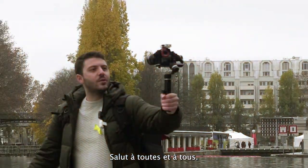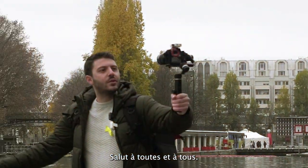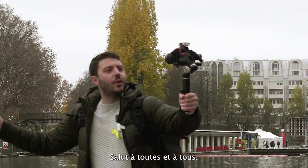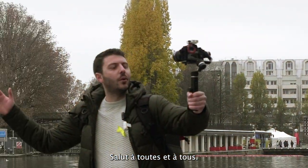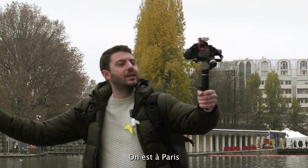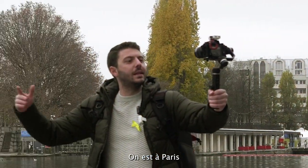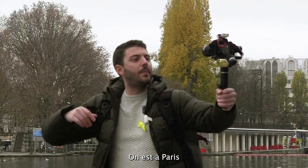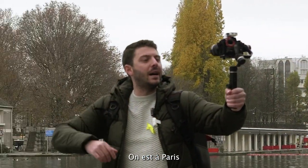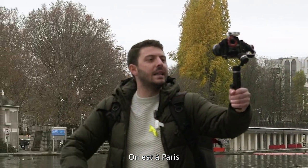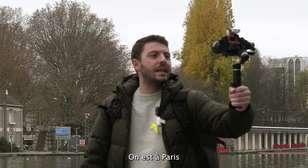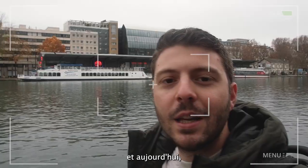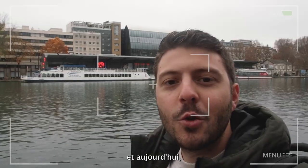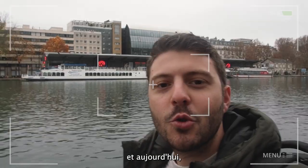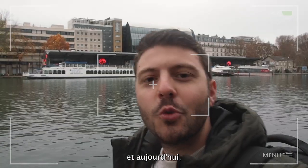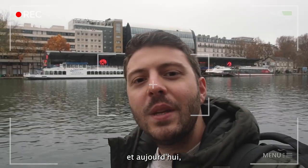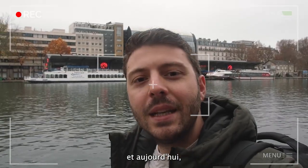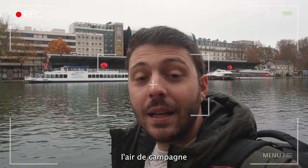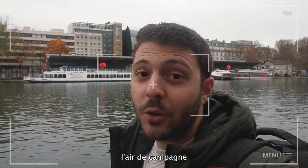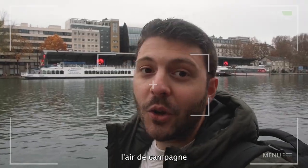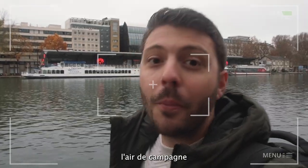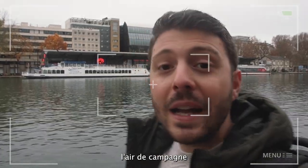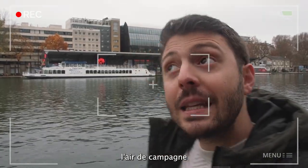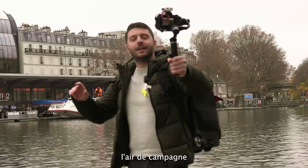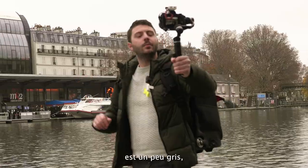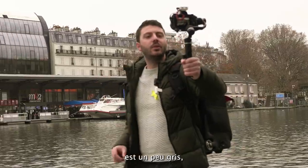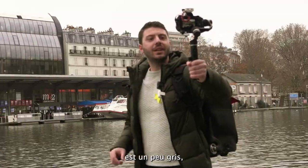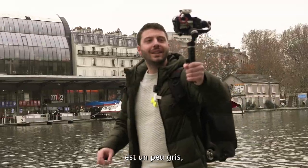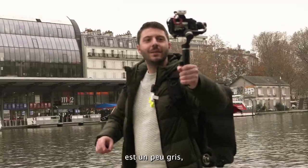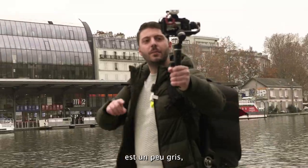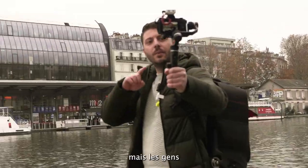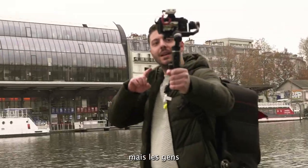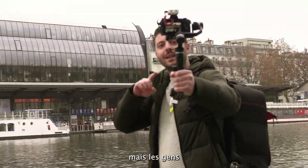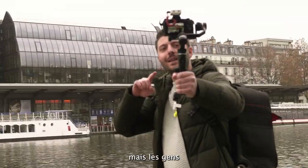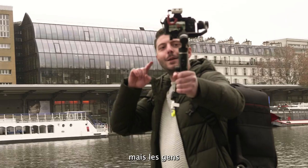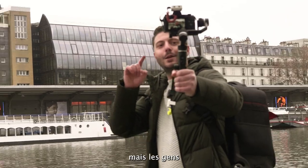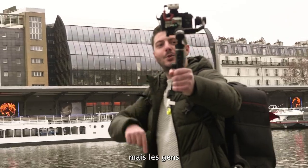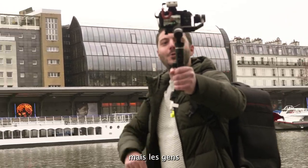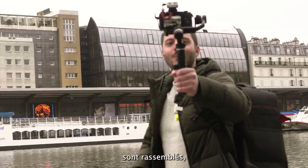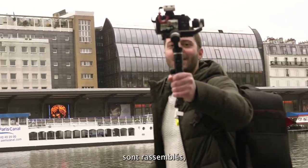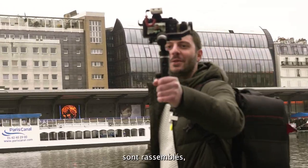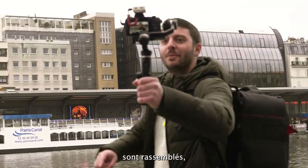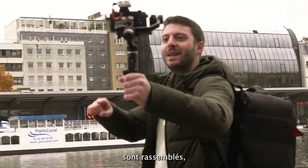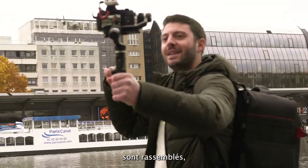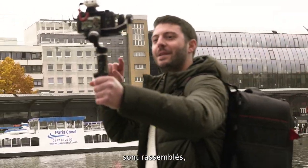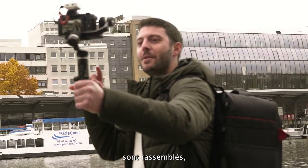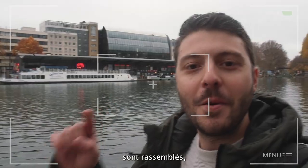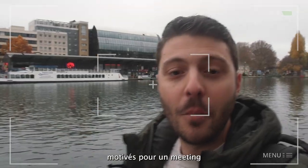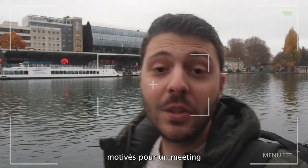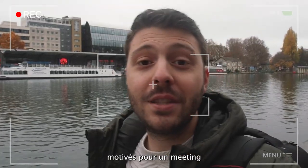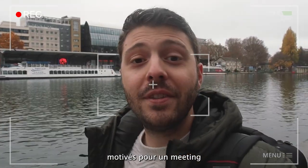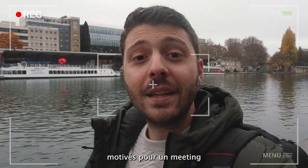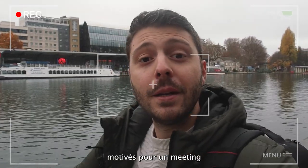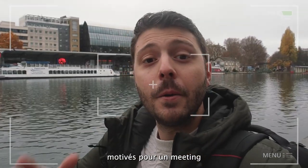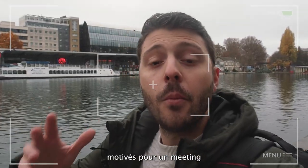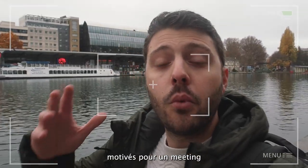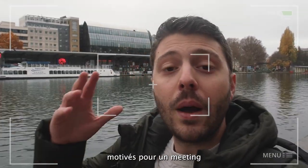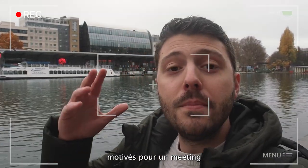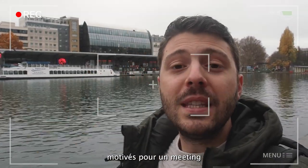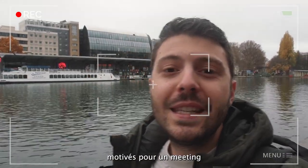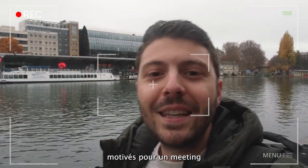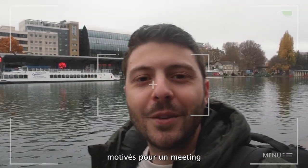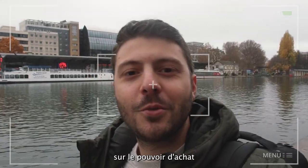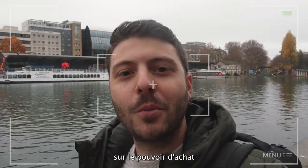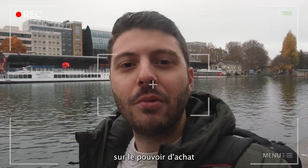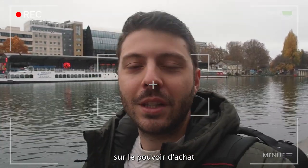Salut à toutes et à tous, on est à Paris et aujourd'hui l'air de campagne est un peu gris, mais les gens sont rassemblés, motivés pour